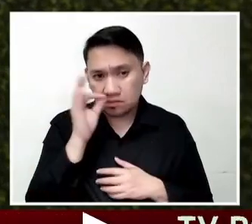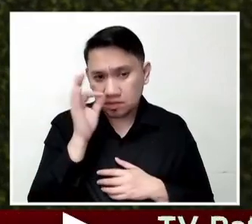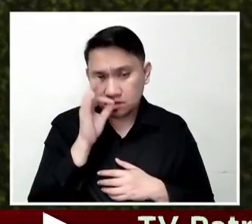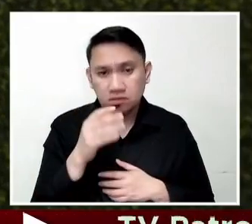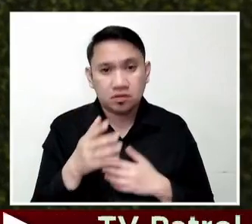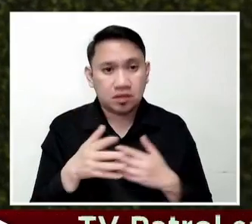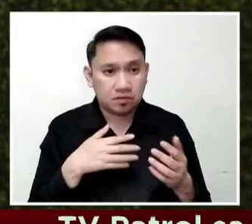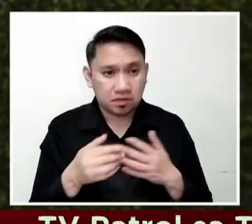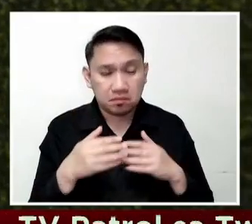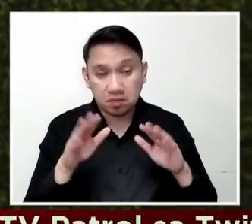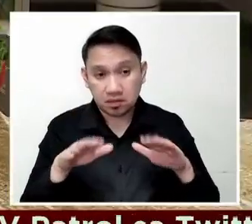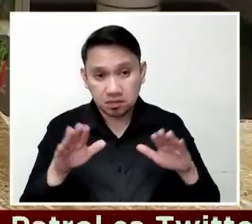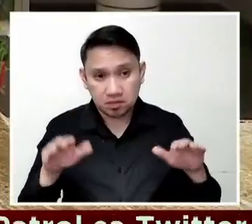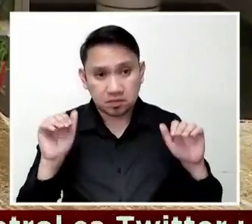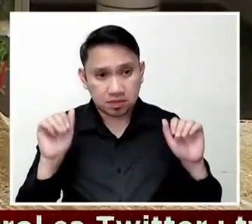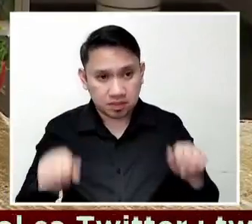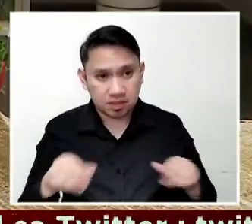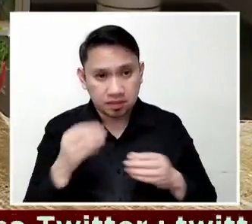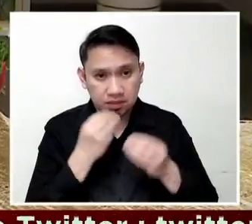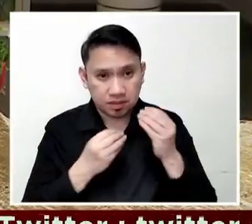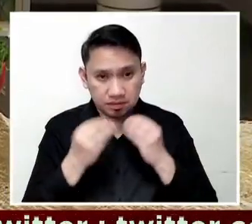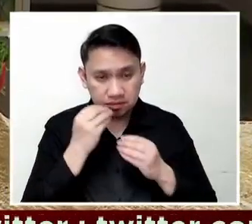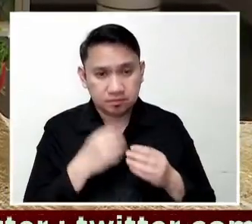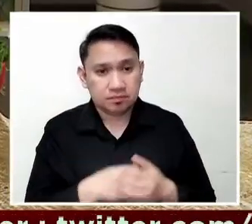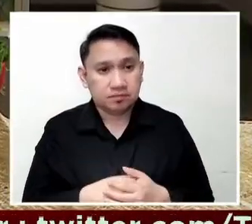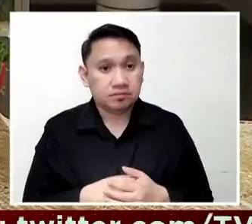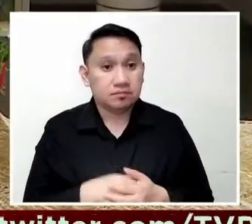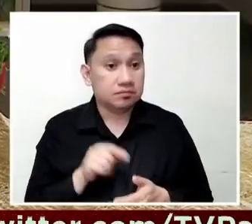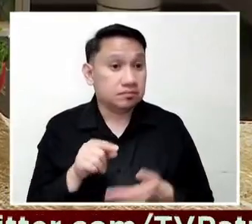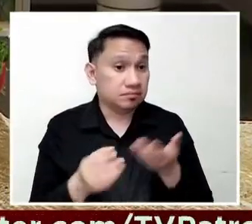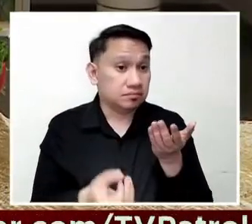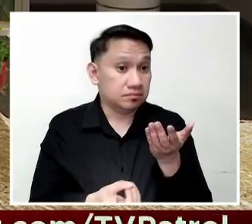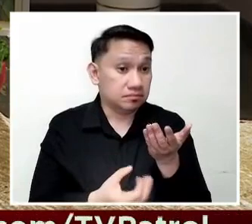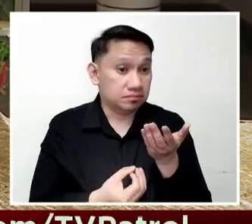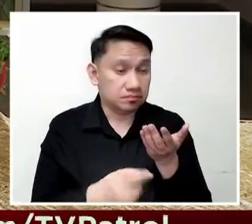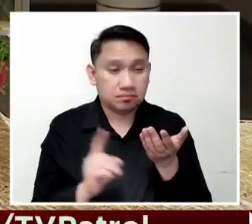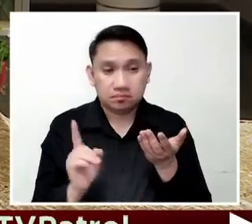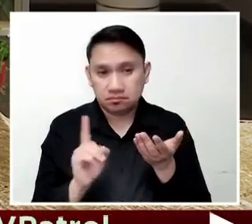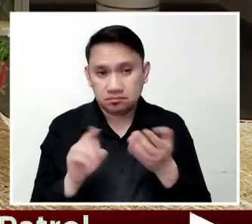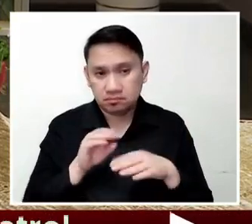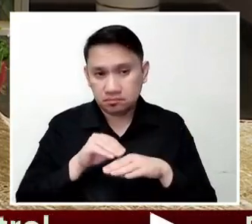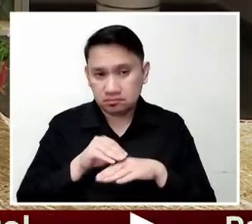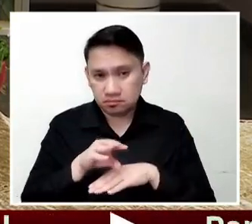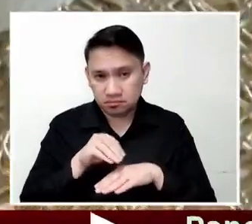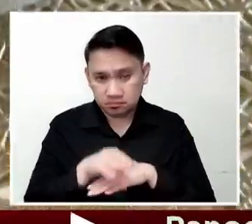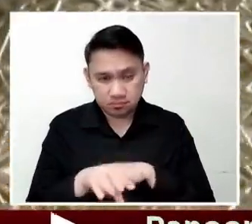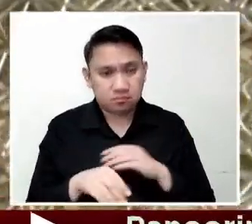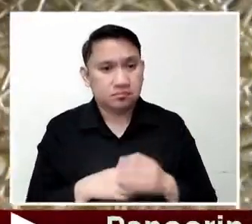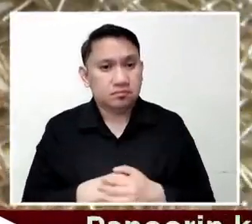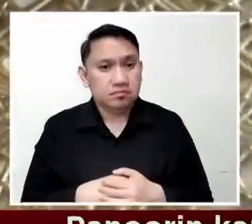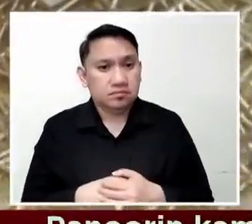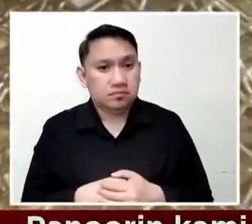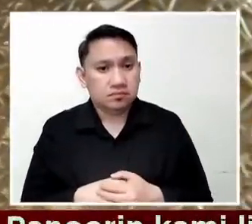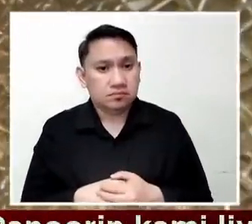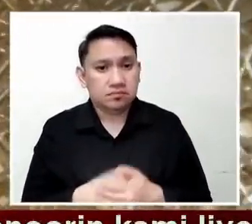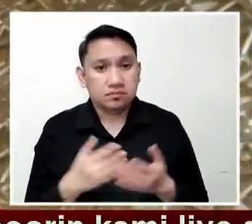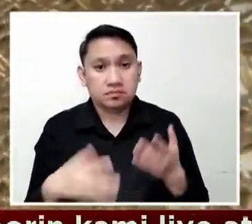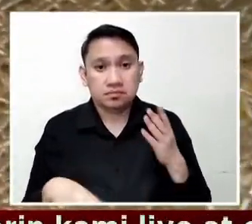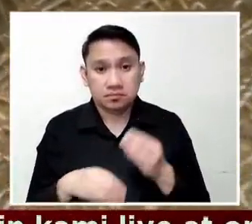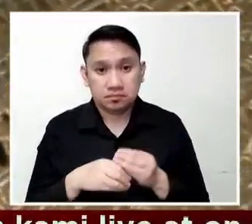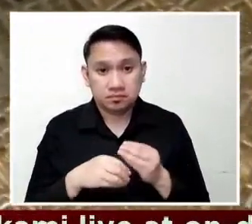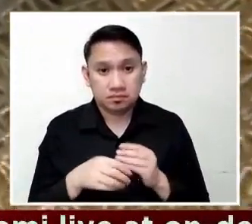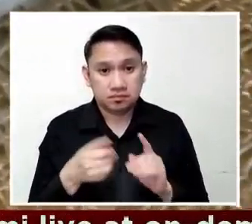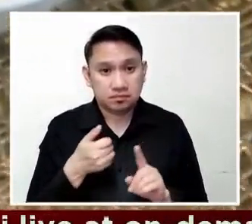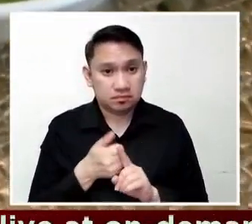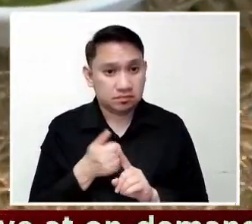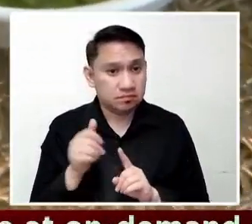bata ay makakakain ito. Sa pagluluto, ang winning discarded tip number 1 ni Chef N, lagyan ng sariling